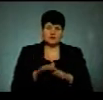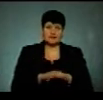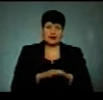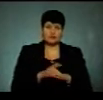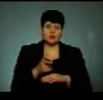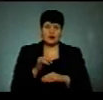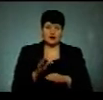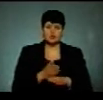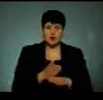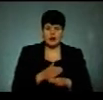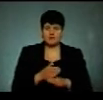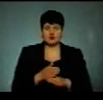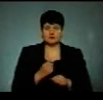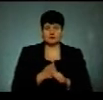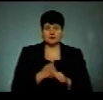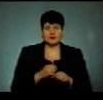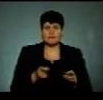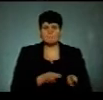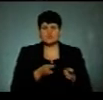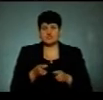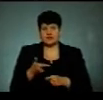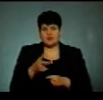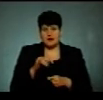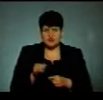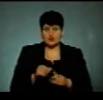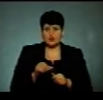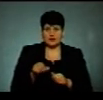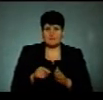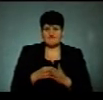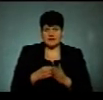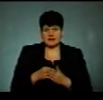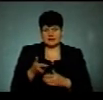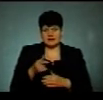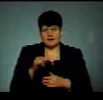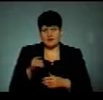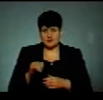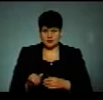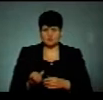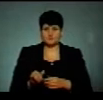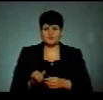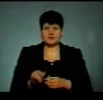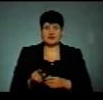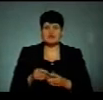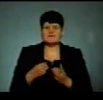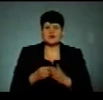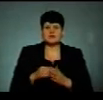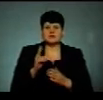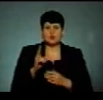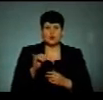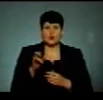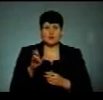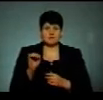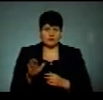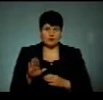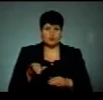тому окремо розділили постачання газу і окрему вартість газу і, власне, вартість кубів. Тобто ми потім можемо